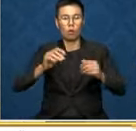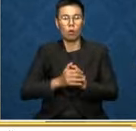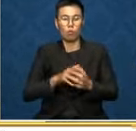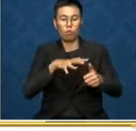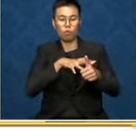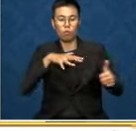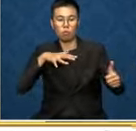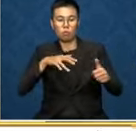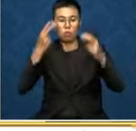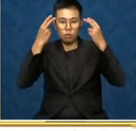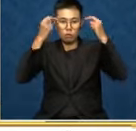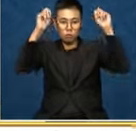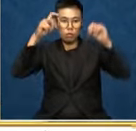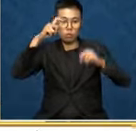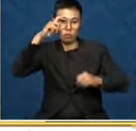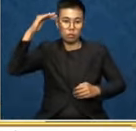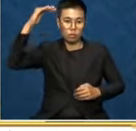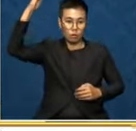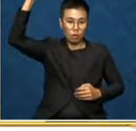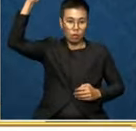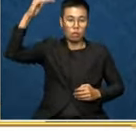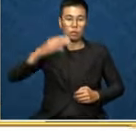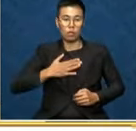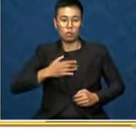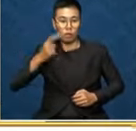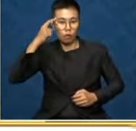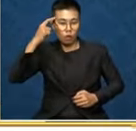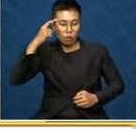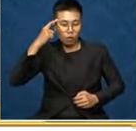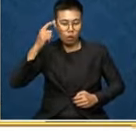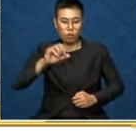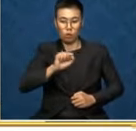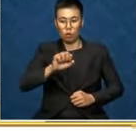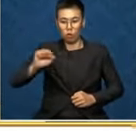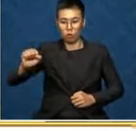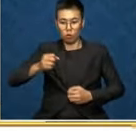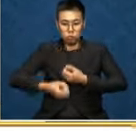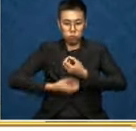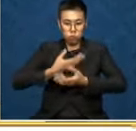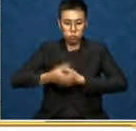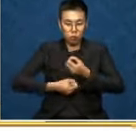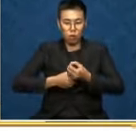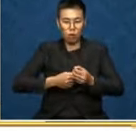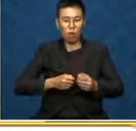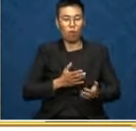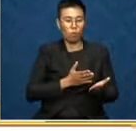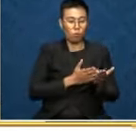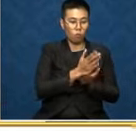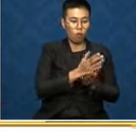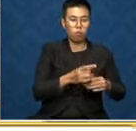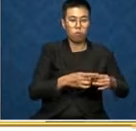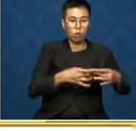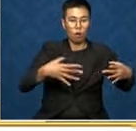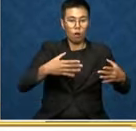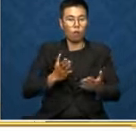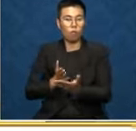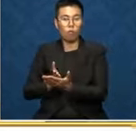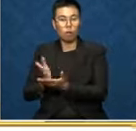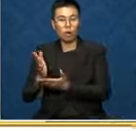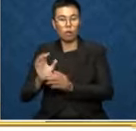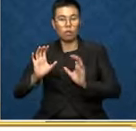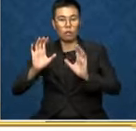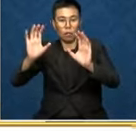รัฐมนตรีเศรษฐาทวีศิลป์ดิฉันเห็นว่าความเห็นของสมาชิกสภาผู้แทนราษฎรทั้งฝ่ายค้านและฝ่ายรัฐบาลที่ได้อภิปรายกัน